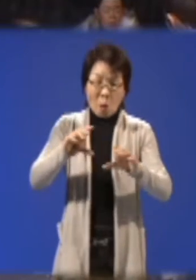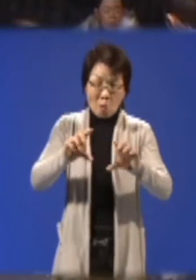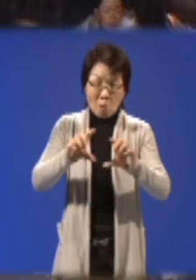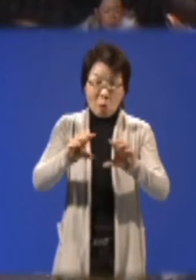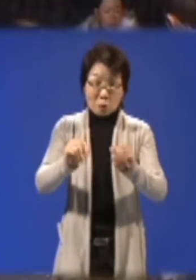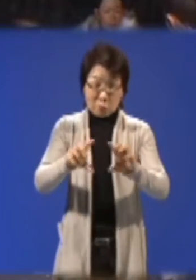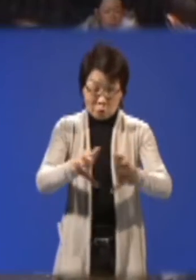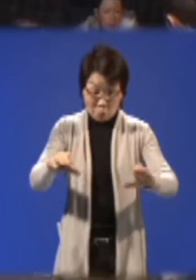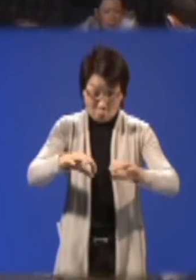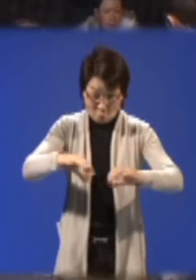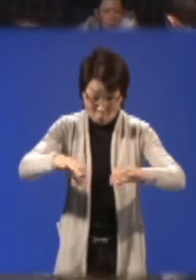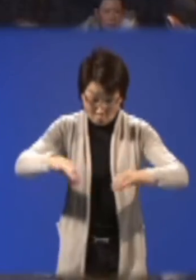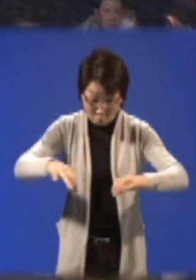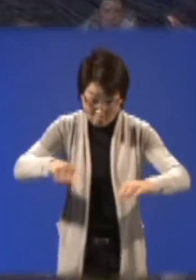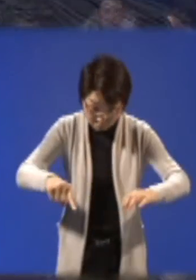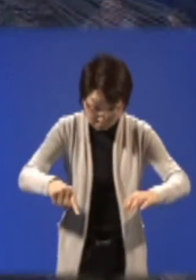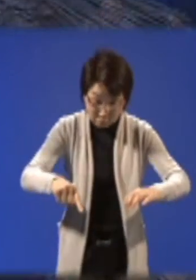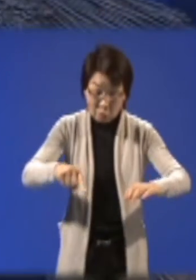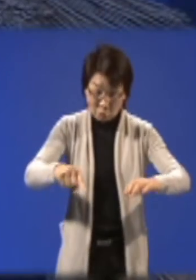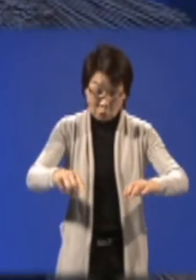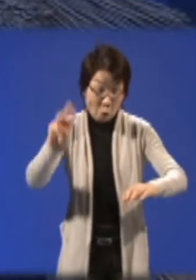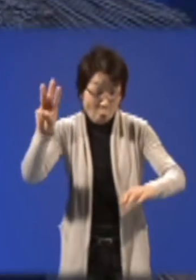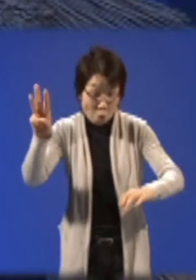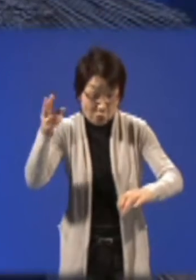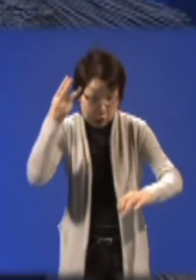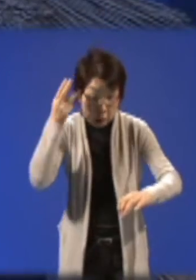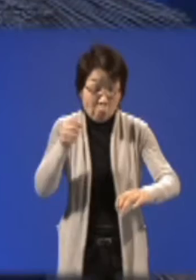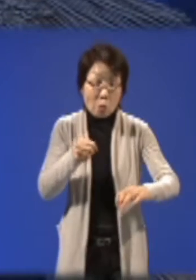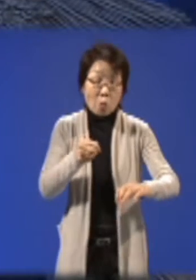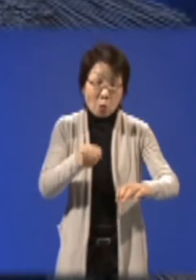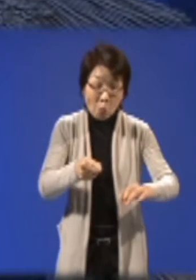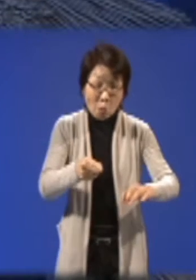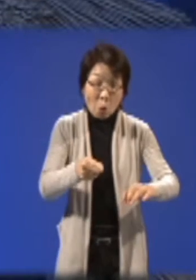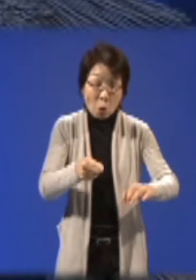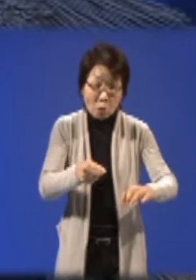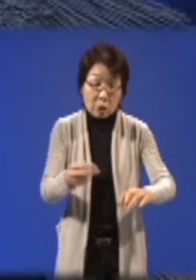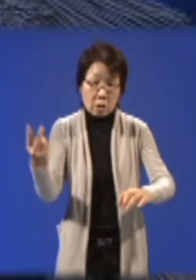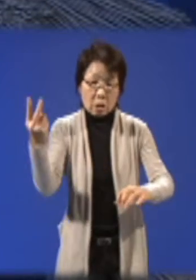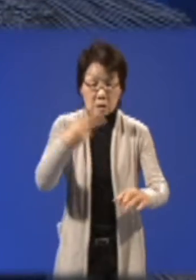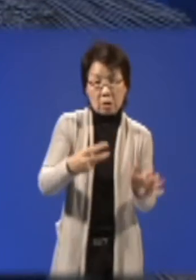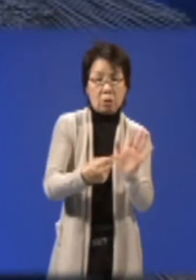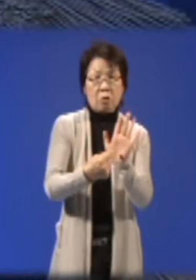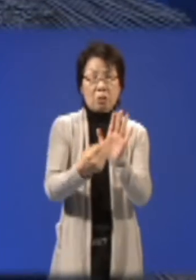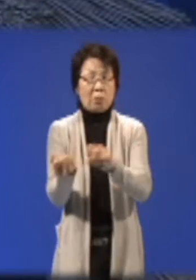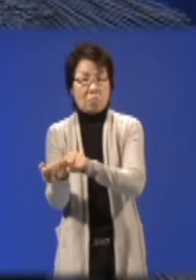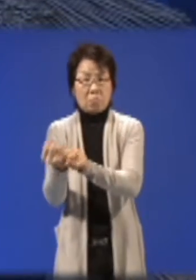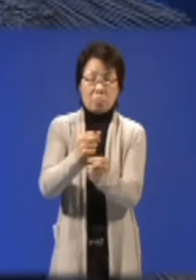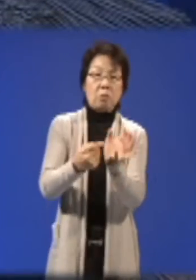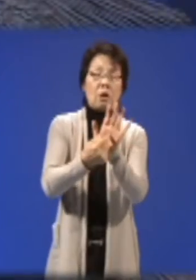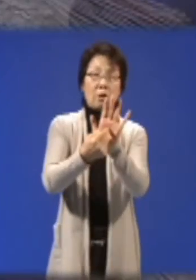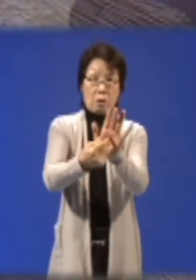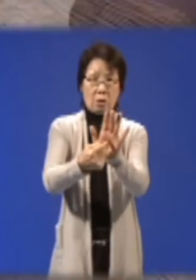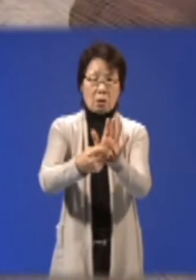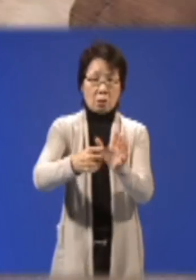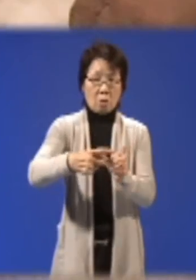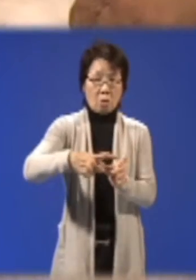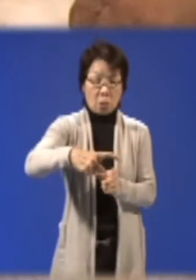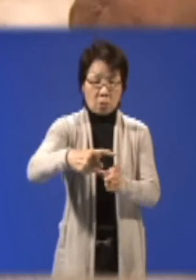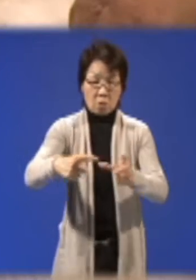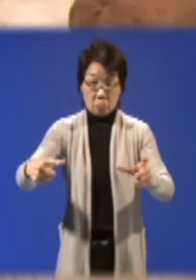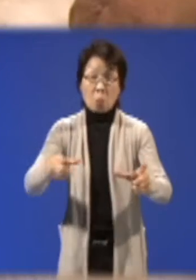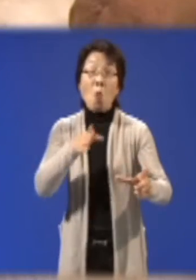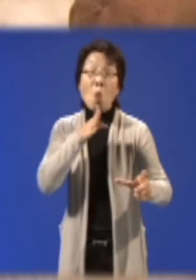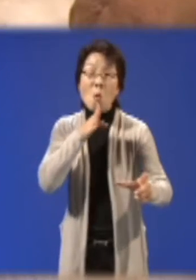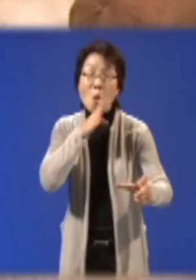を忠実に再現して、実物大に再現されています